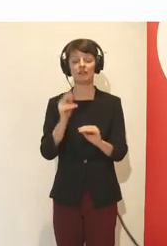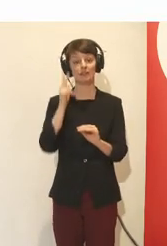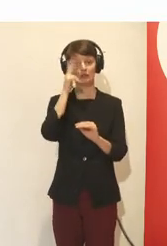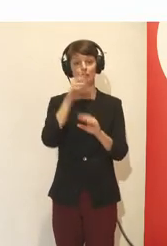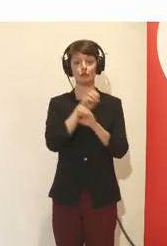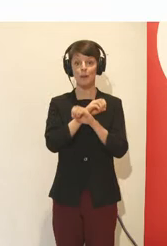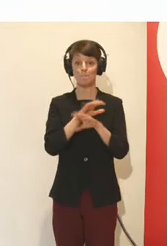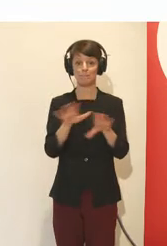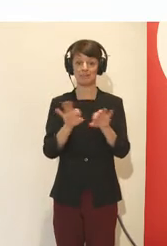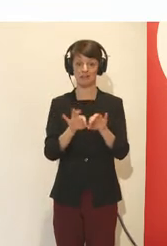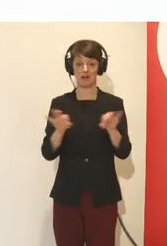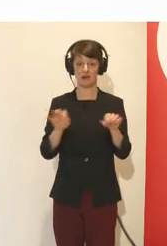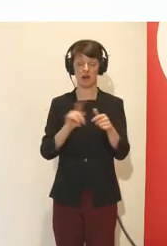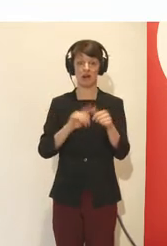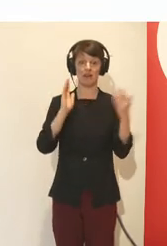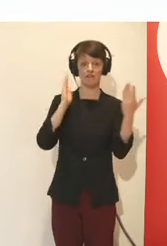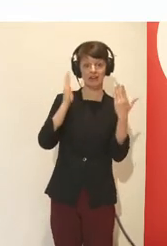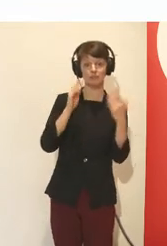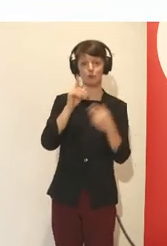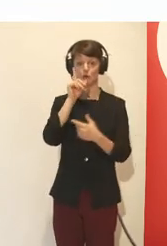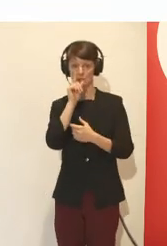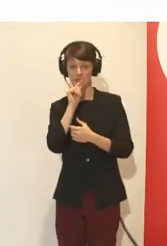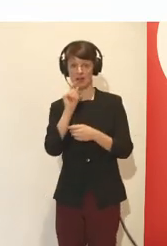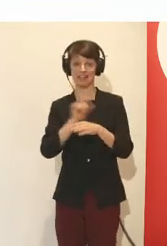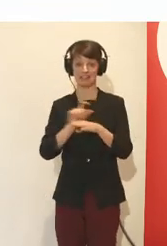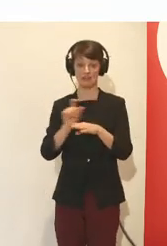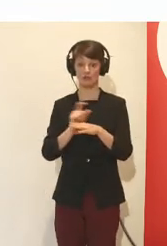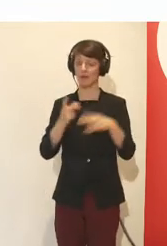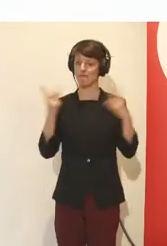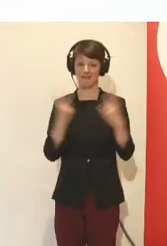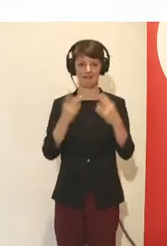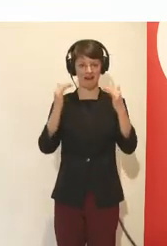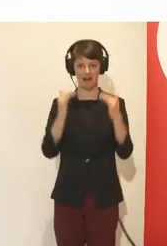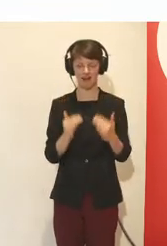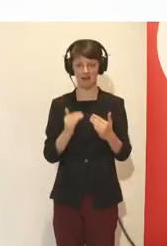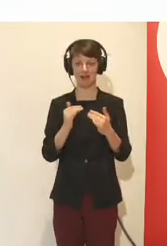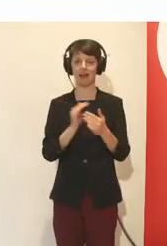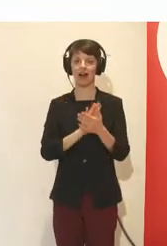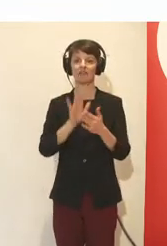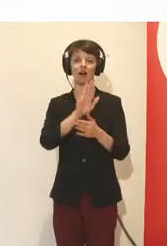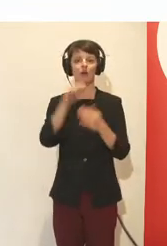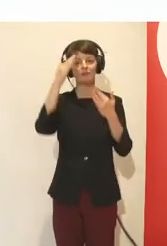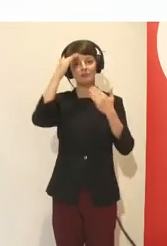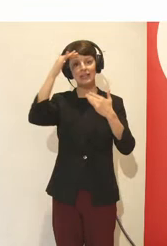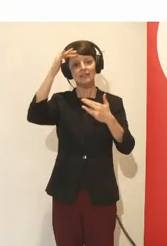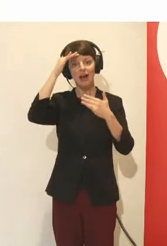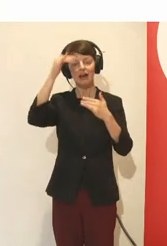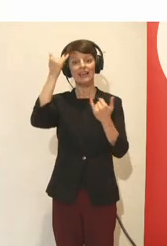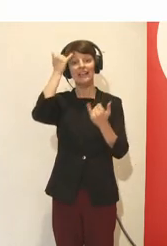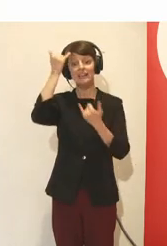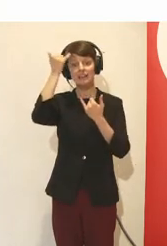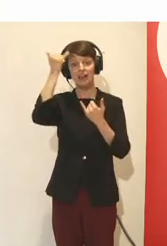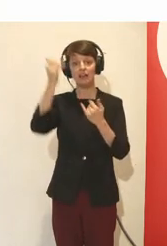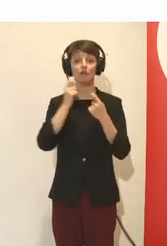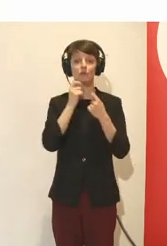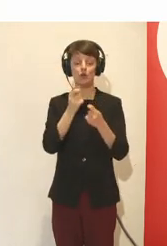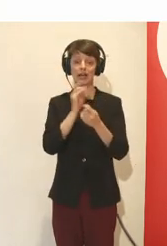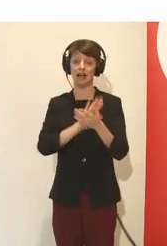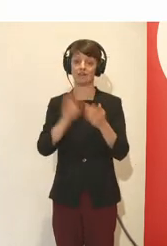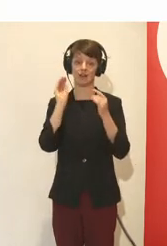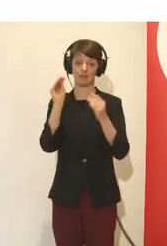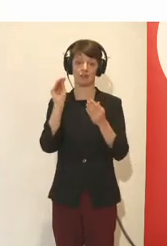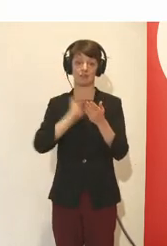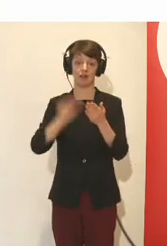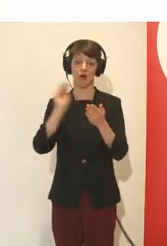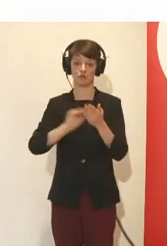verwendet ob facebook twitter oder instagram schreibt da auch gerne eure gedanken eure ideen eure vorschläge mit rein